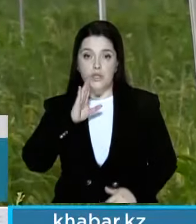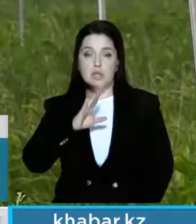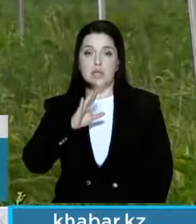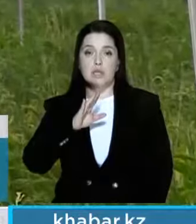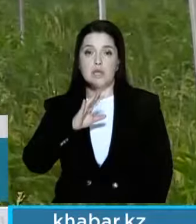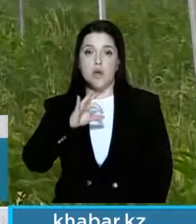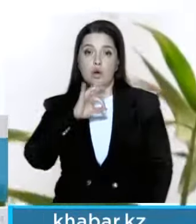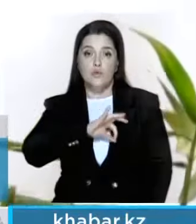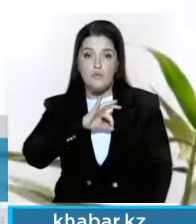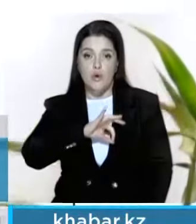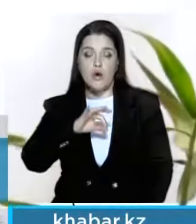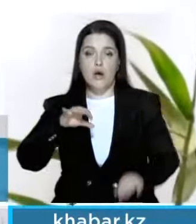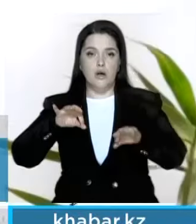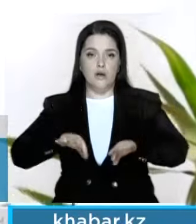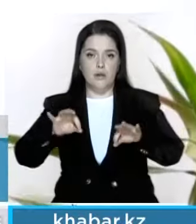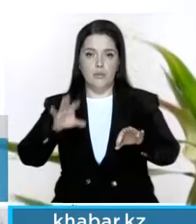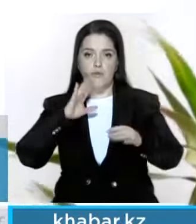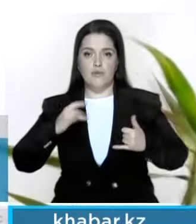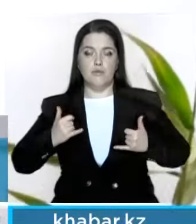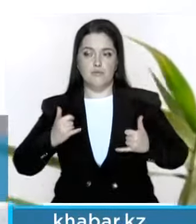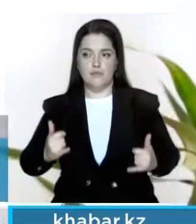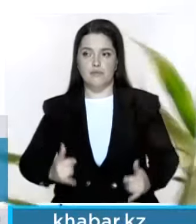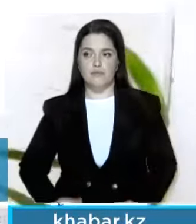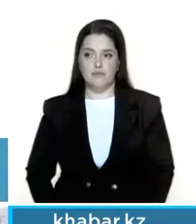энергии и используют технологию капельного